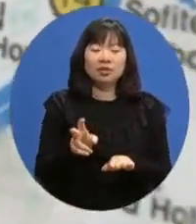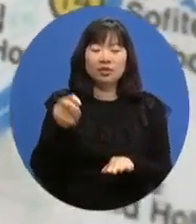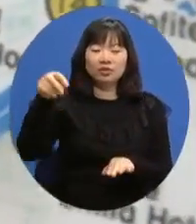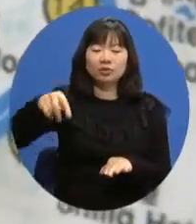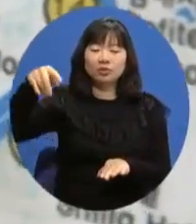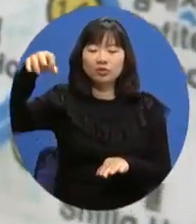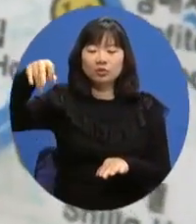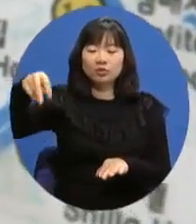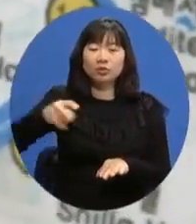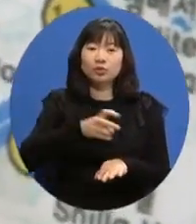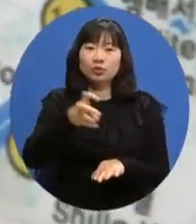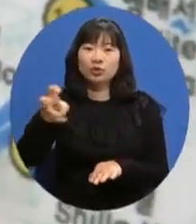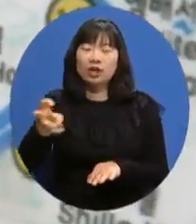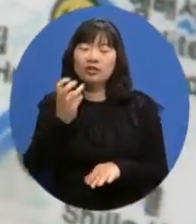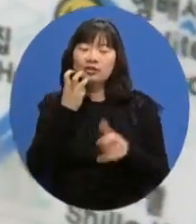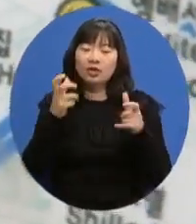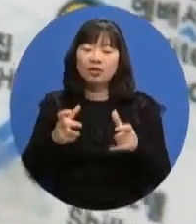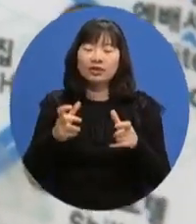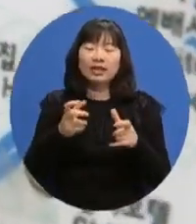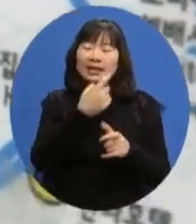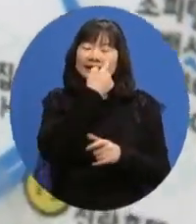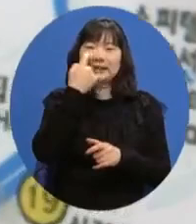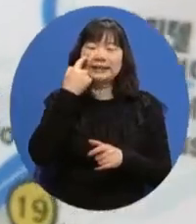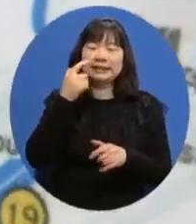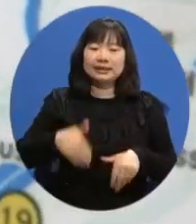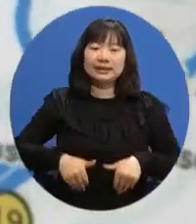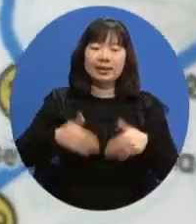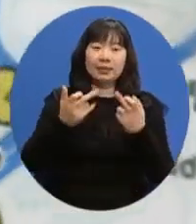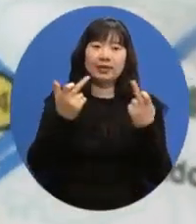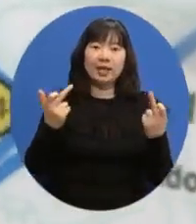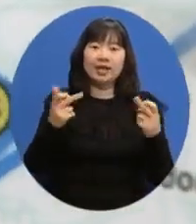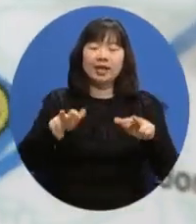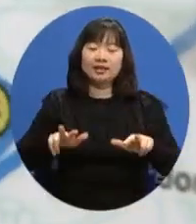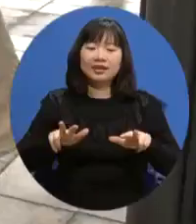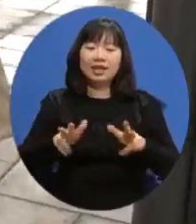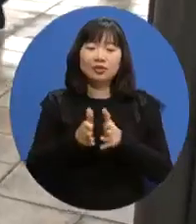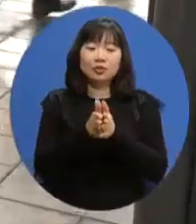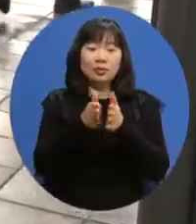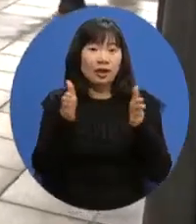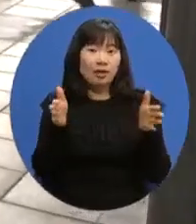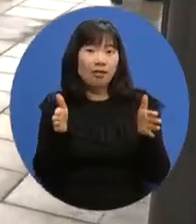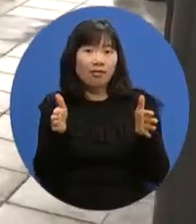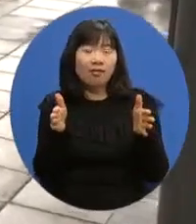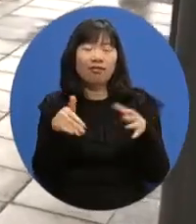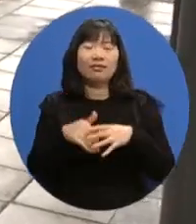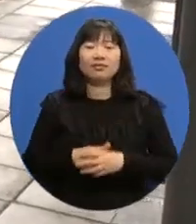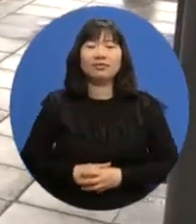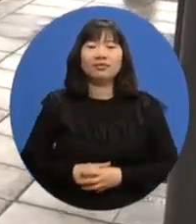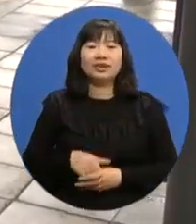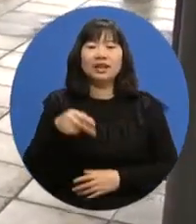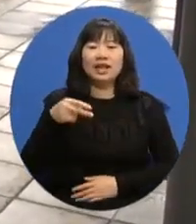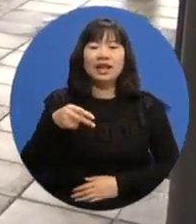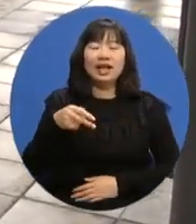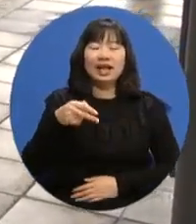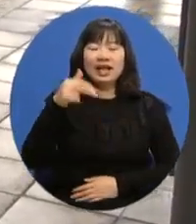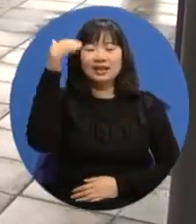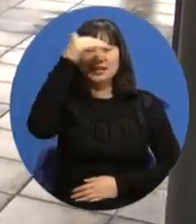슉 가면 바로 서울의 상징 남산. 자, 그럼 출발해 볼까요? 드디어 시티투어 버스